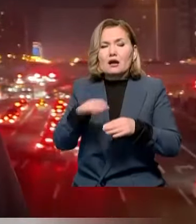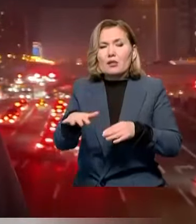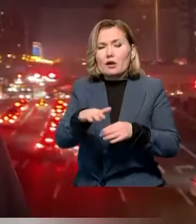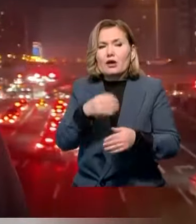ғылыми тәжірибелермен алмасып, үйренуге болады. Руслан Бақытбекұлы, 24 KZ, Қытай Халық Республикасынан.